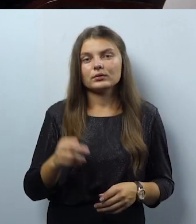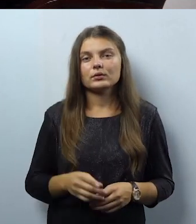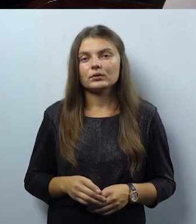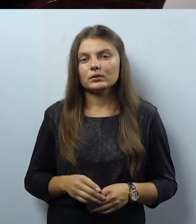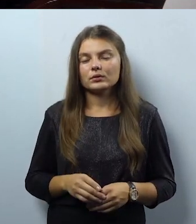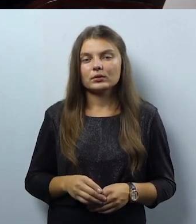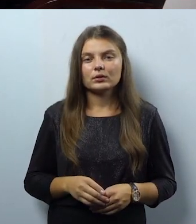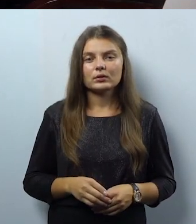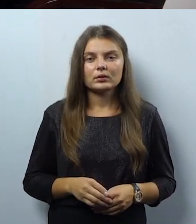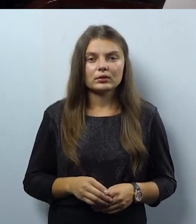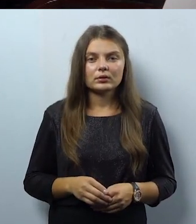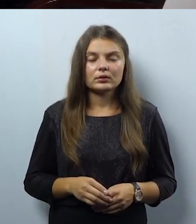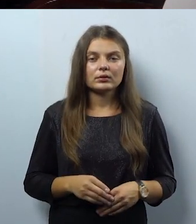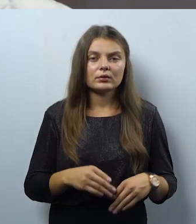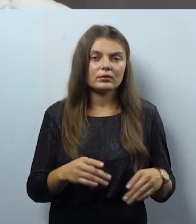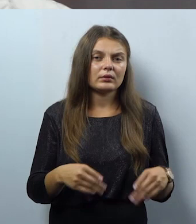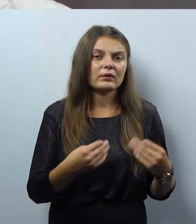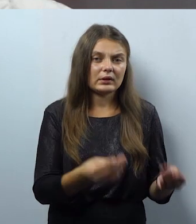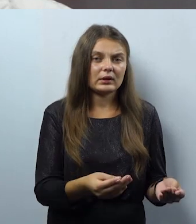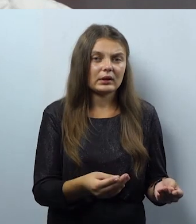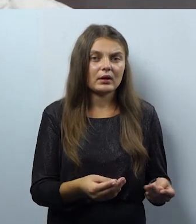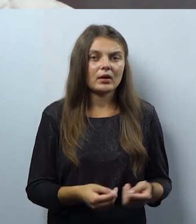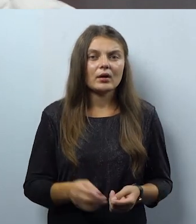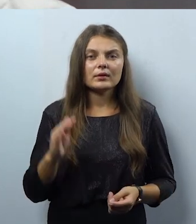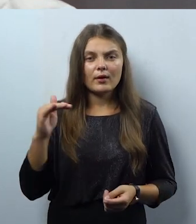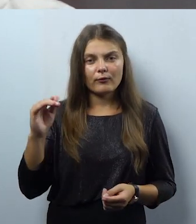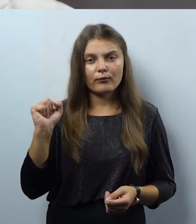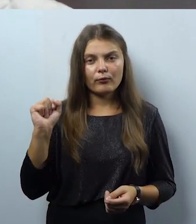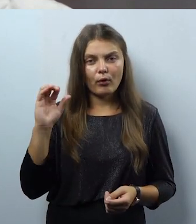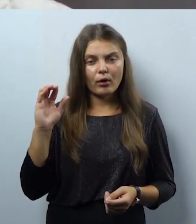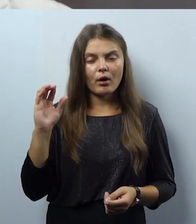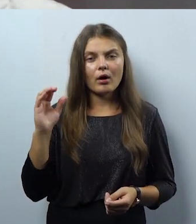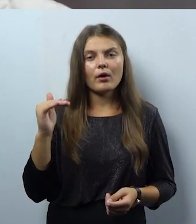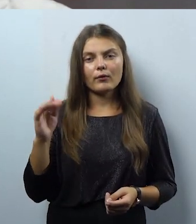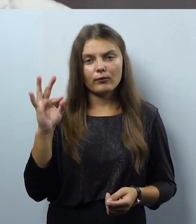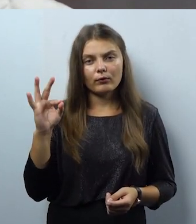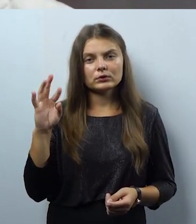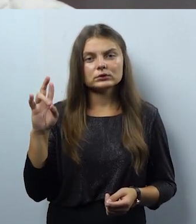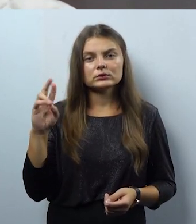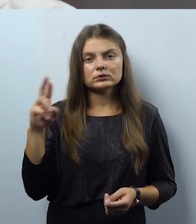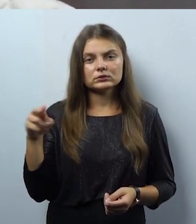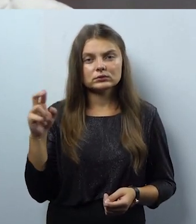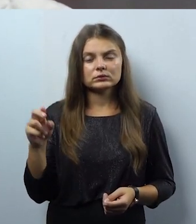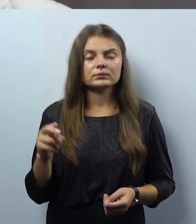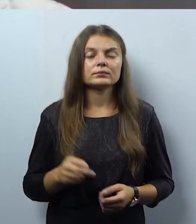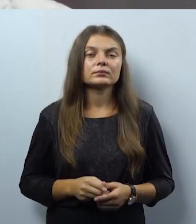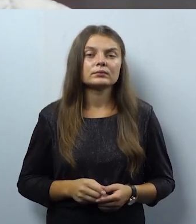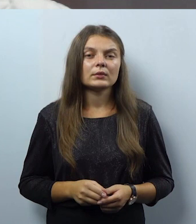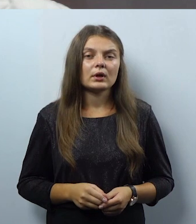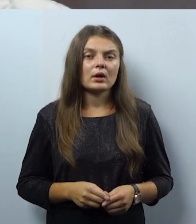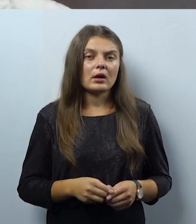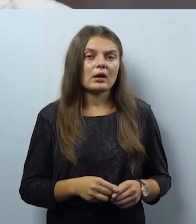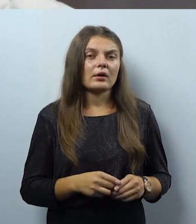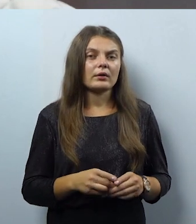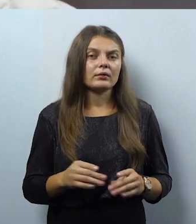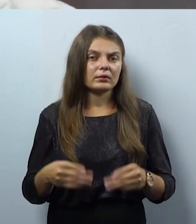не зараховується на спеціальний фонд, що витрачається на природоохоронні заходи, а зразу